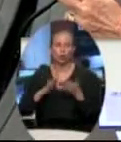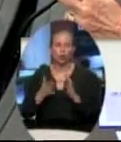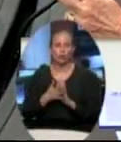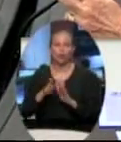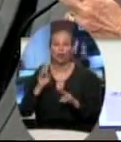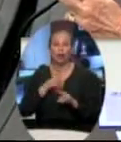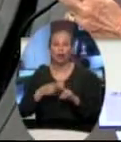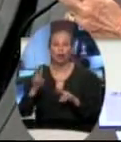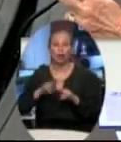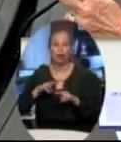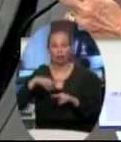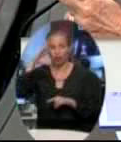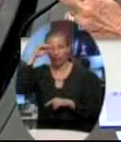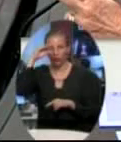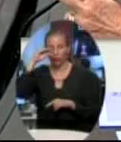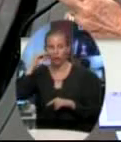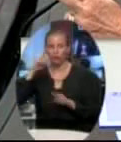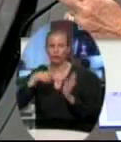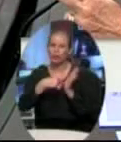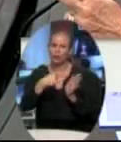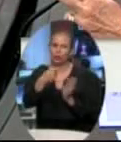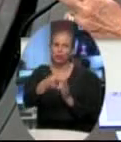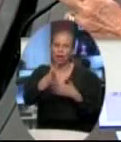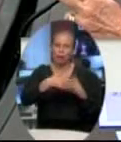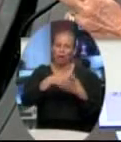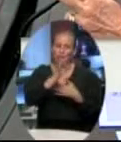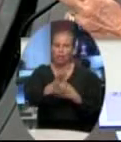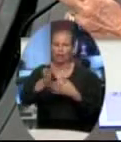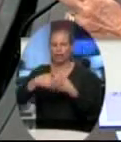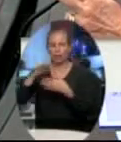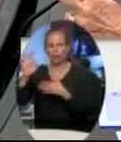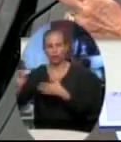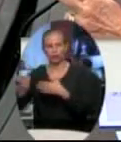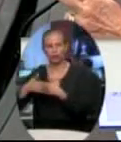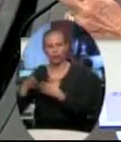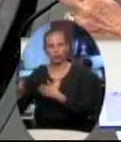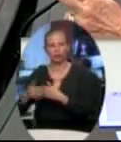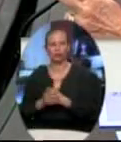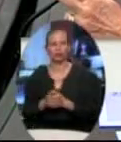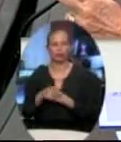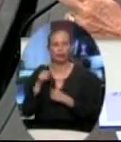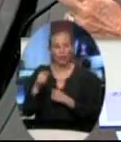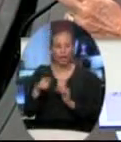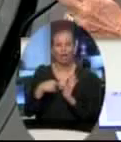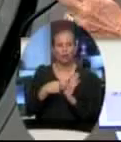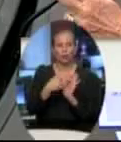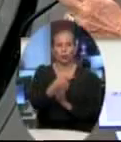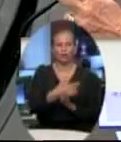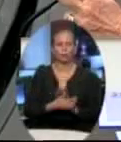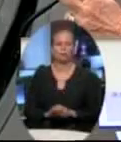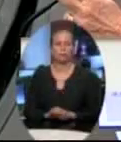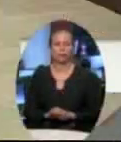באו הגברים, ואז הציגו, זה בעלה של נורית וזו בעלה של רבקה, ככה הציגו את הגברים. אני רוצה רגע להפריע